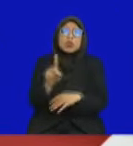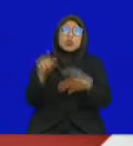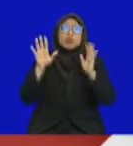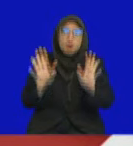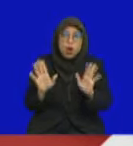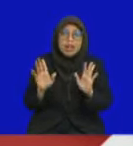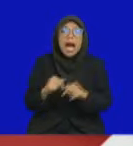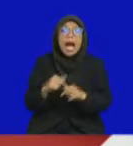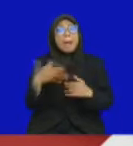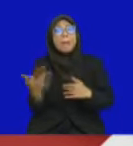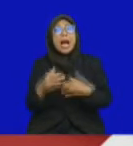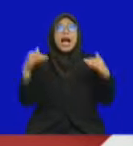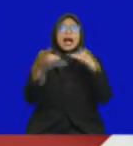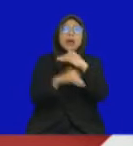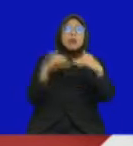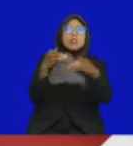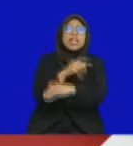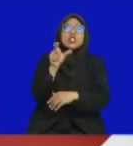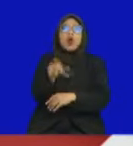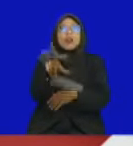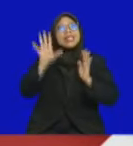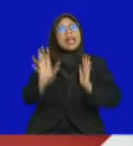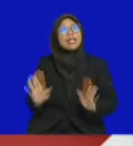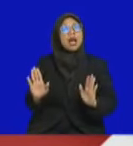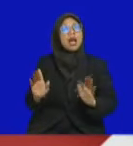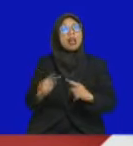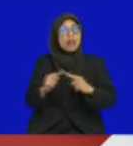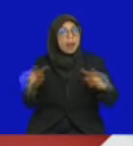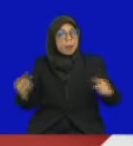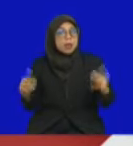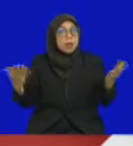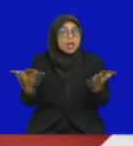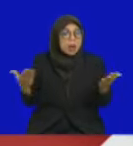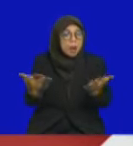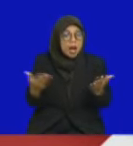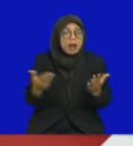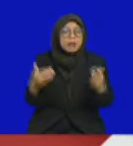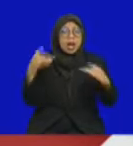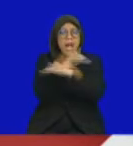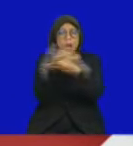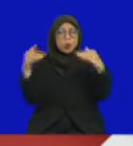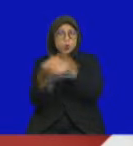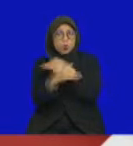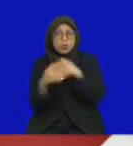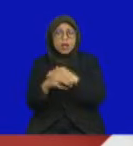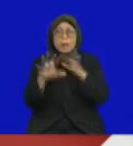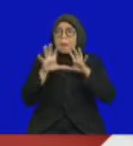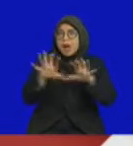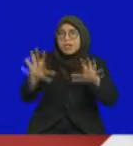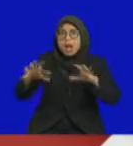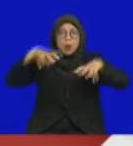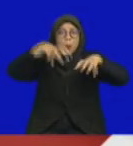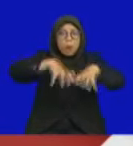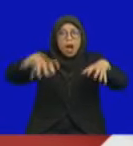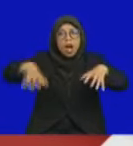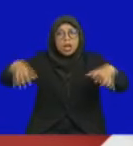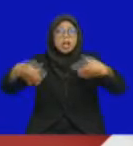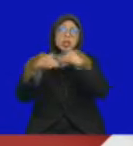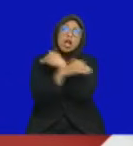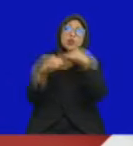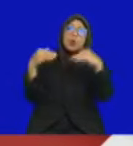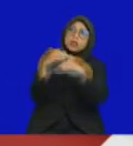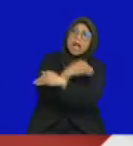orang kalau angkutan itu bisa multiplier effect angkutan barang angkutan transportasi dan angkutan